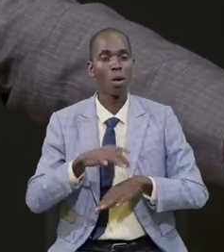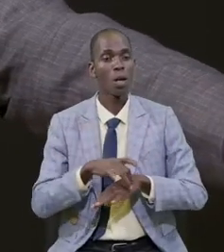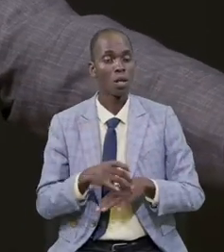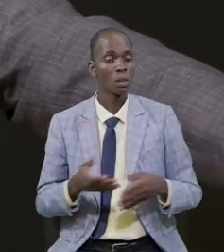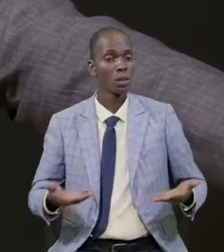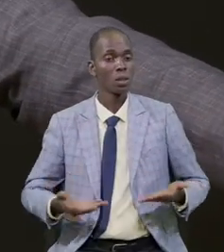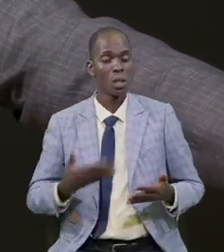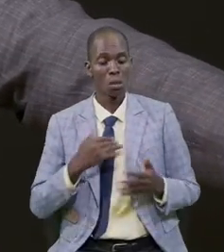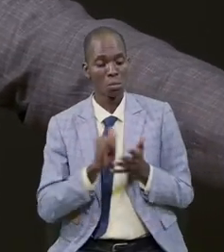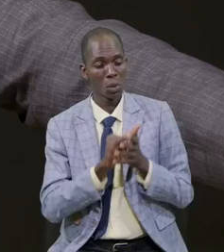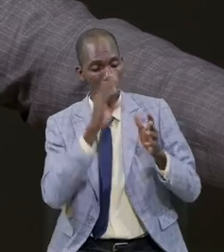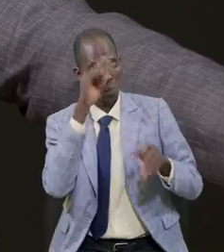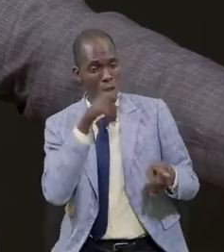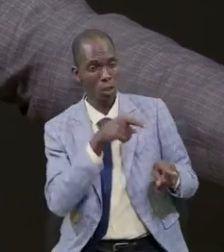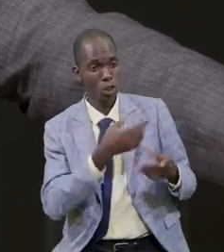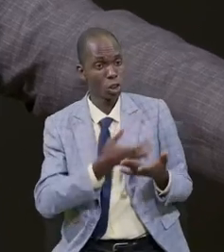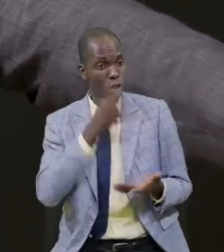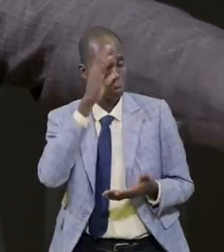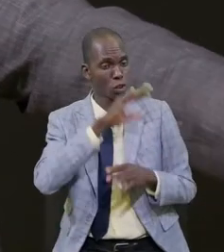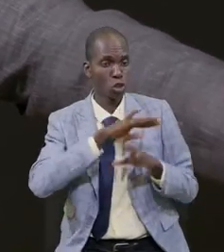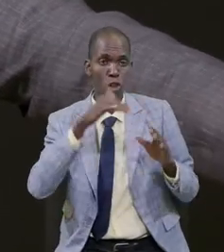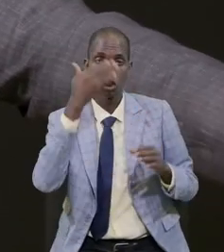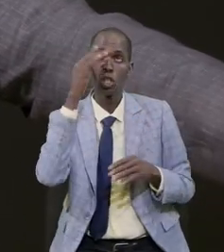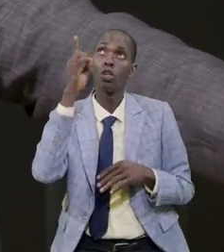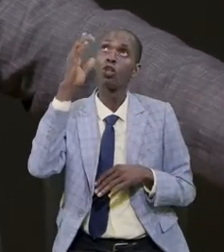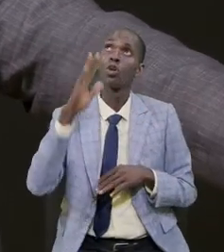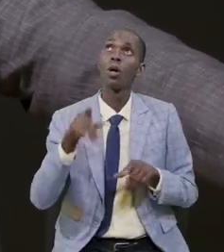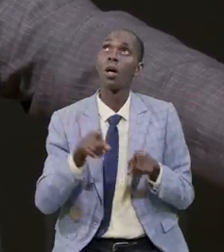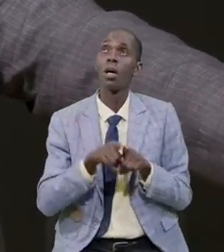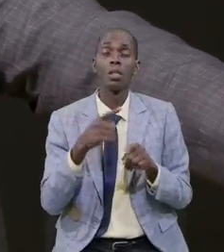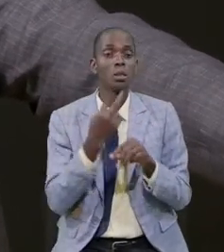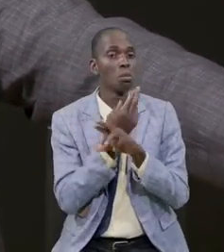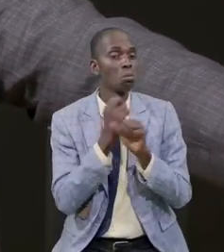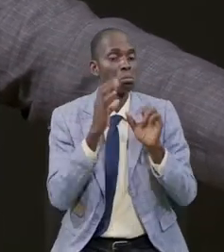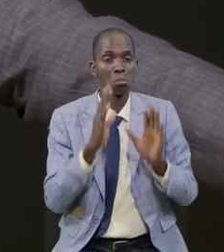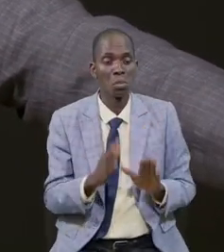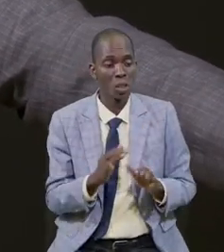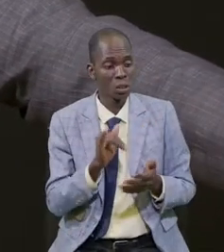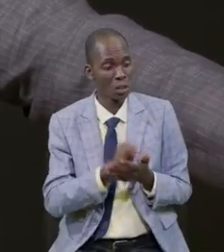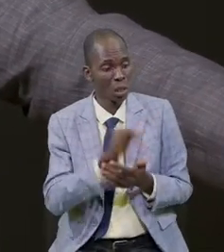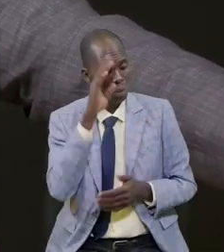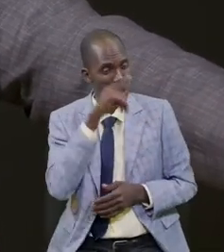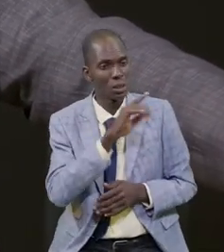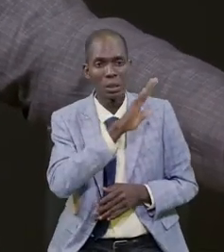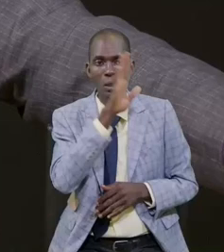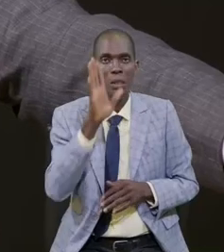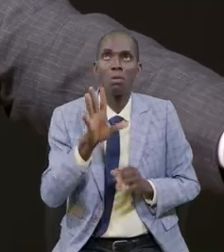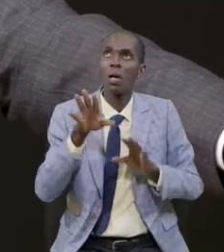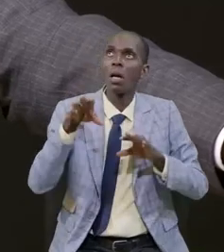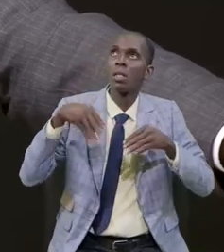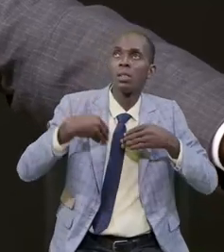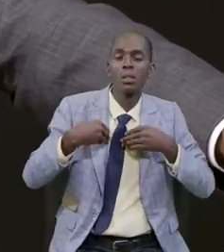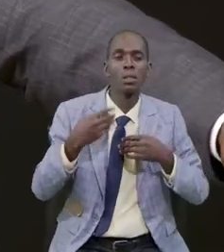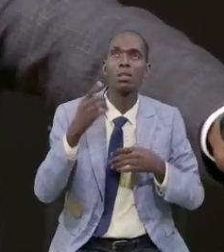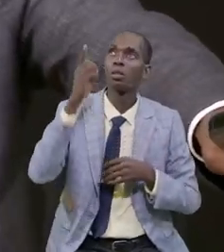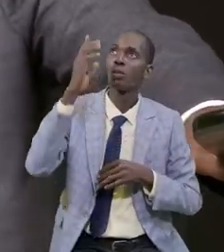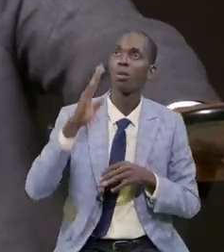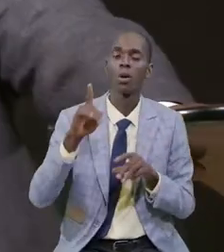et il ne connaissait pas Dieu en tant que son rédempteur. Il ne reconnaissait même pas Dieu comme